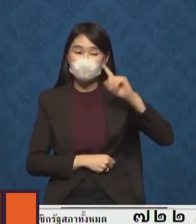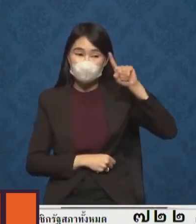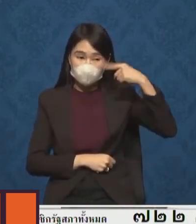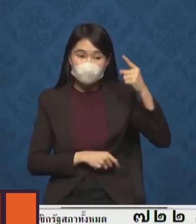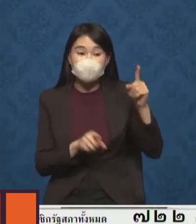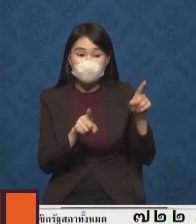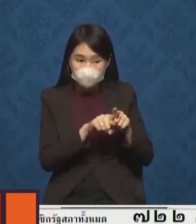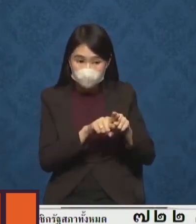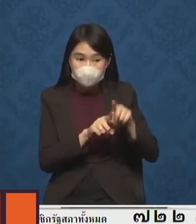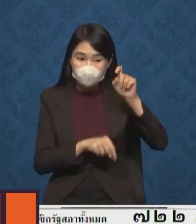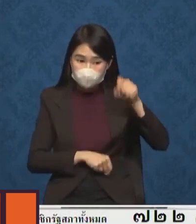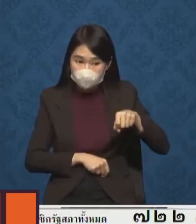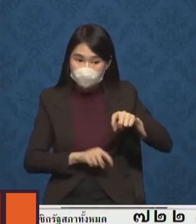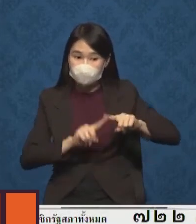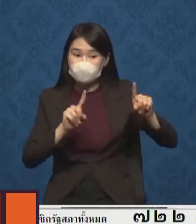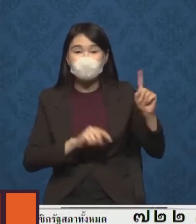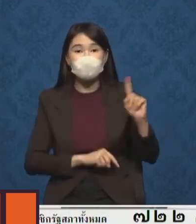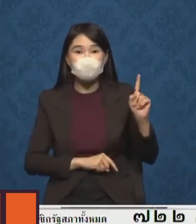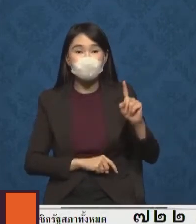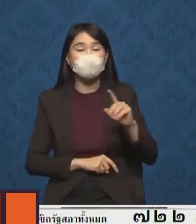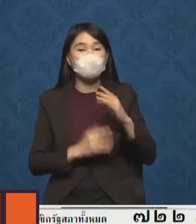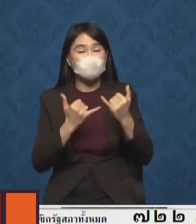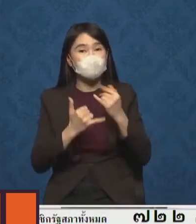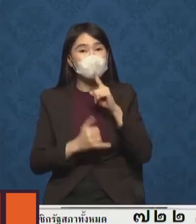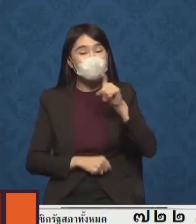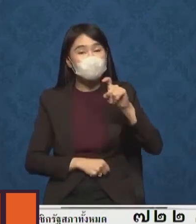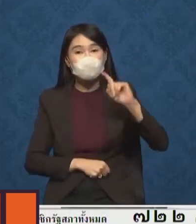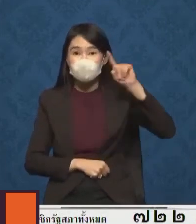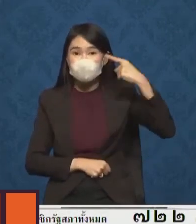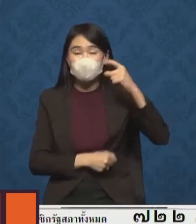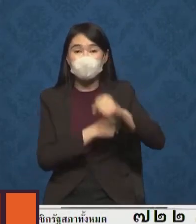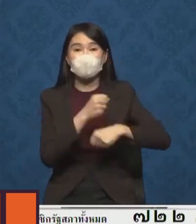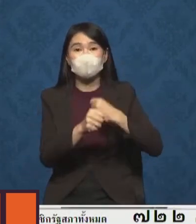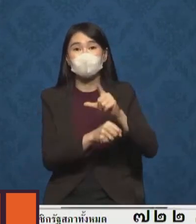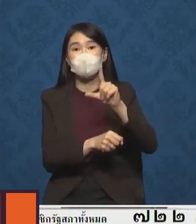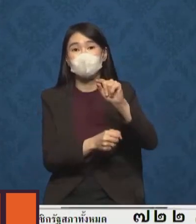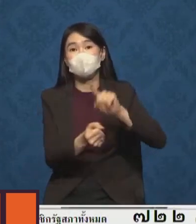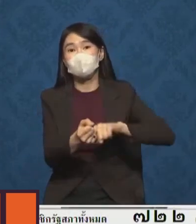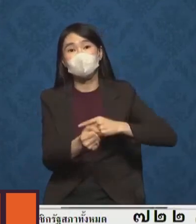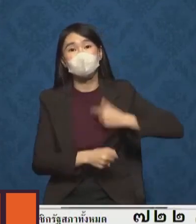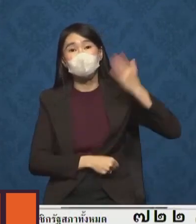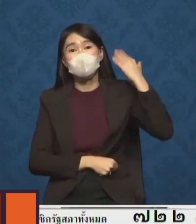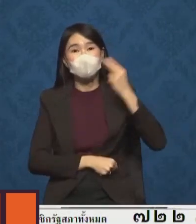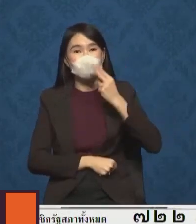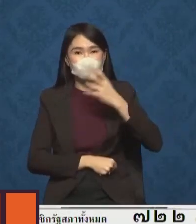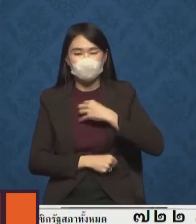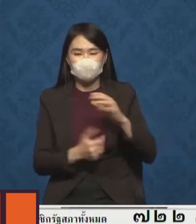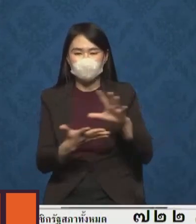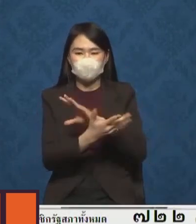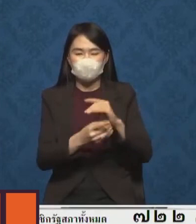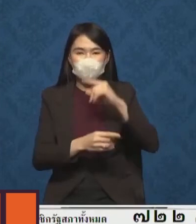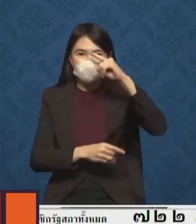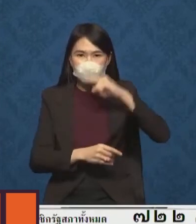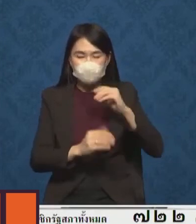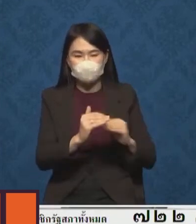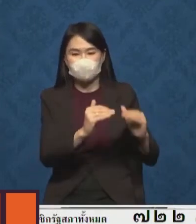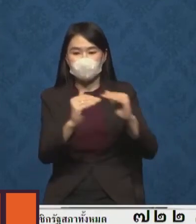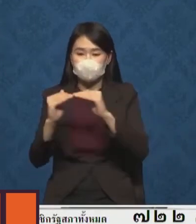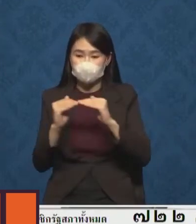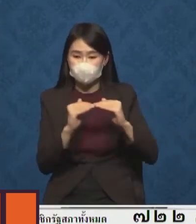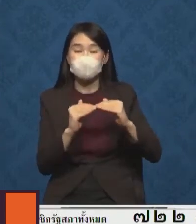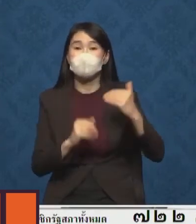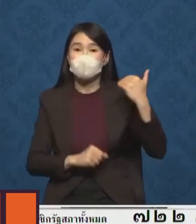ใช่ belongingsเรายังฝันเมอ 20 ปีที่แล้วที่เราอยากเห็นความเท่าเทียมเกิดขึนในแผ่นดินนี้